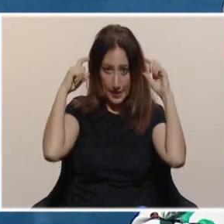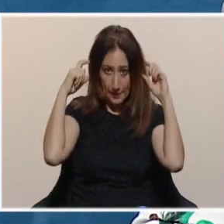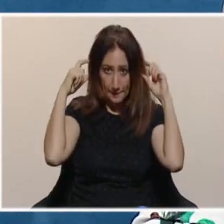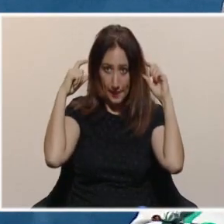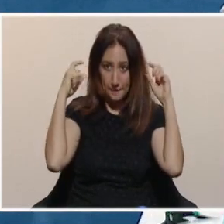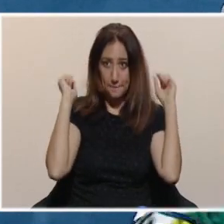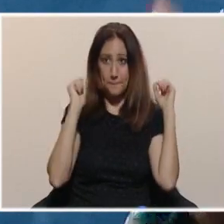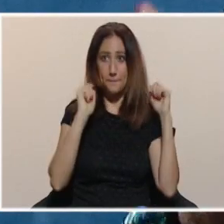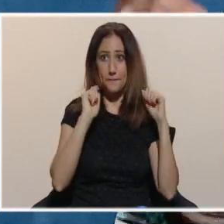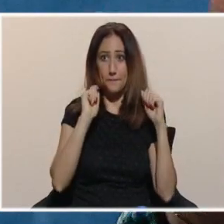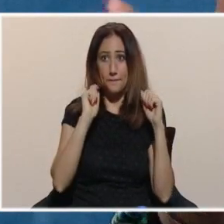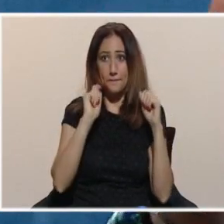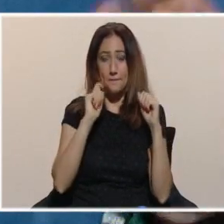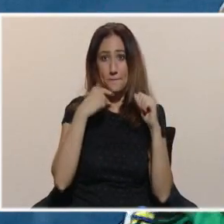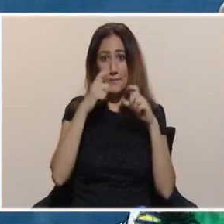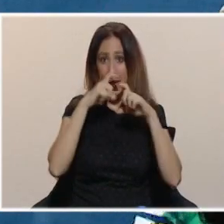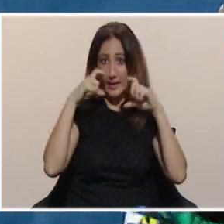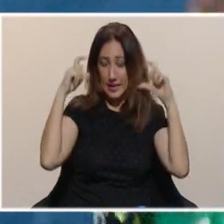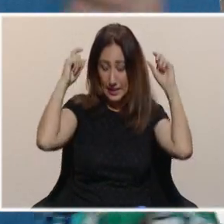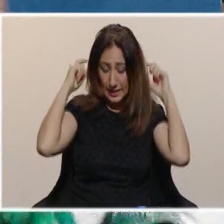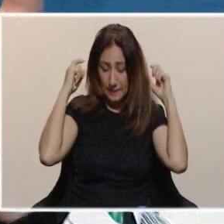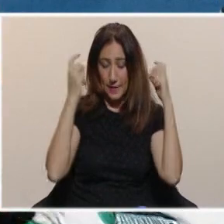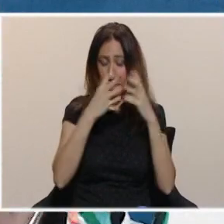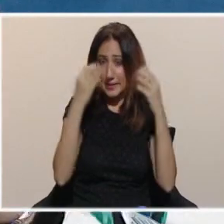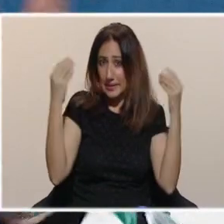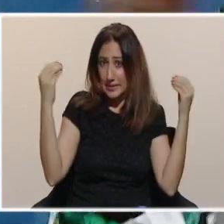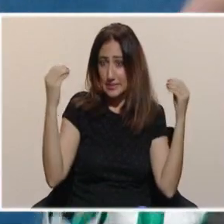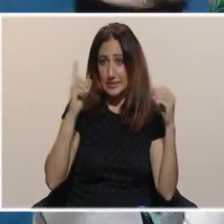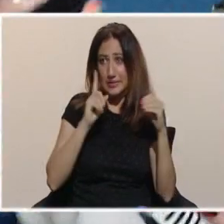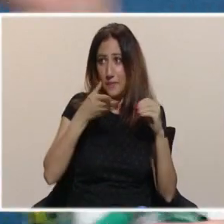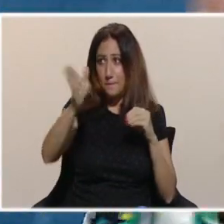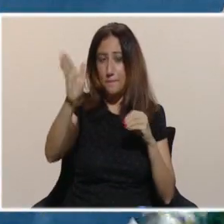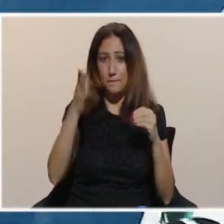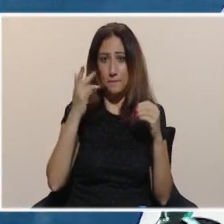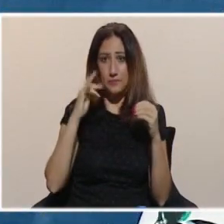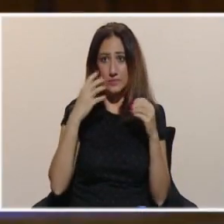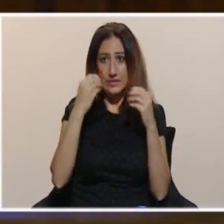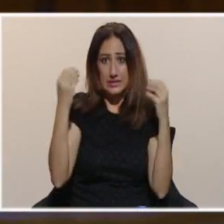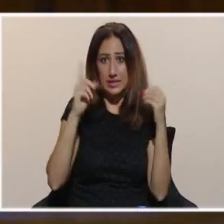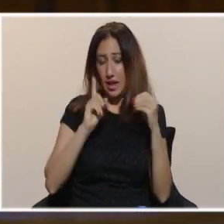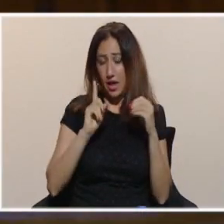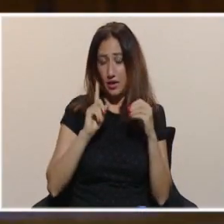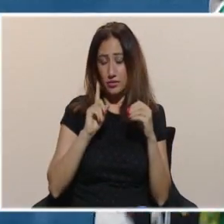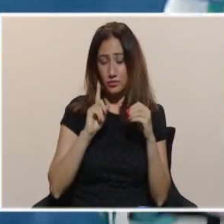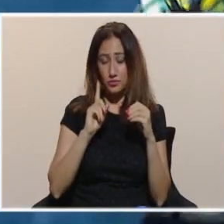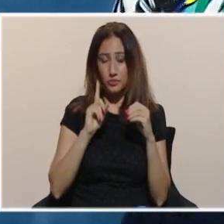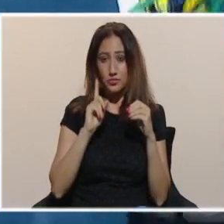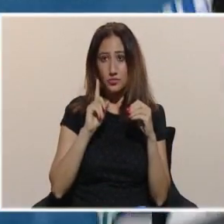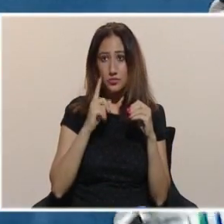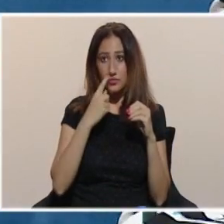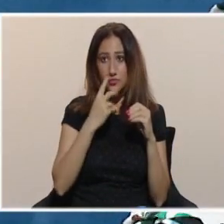بس على قد ما تقدري، يعني ما تقعديش كتير بره، العيها ما تروحي. لكن بتقدري تتنفسي دلوقتي بشكل